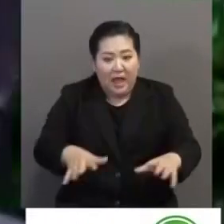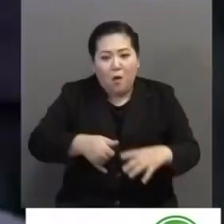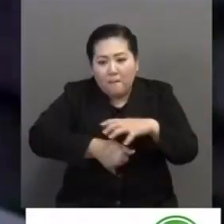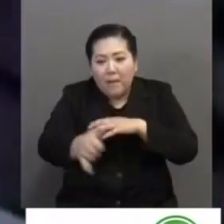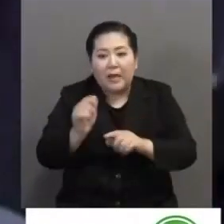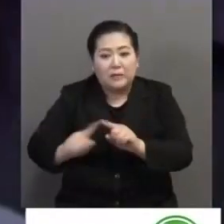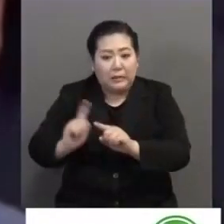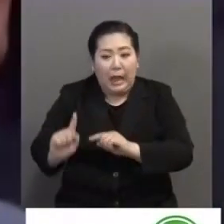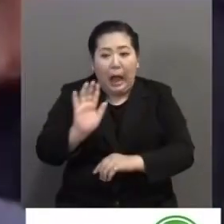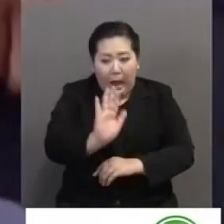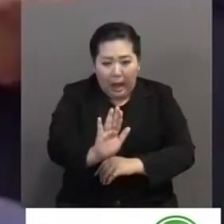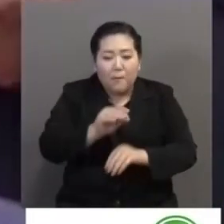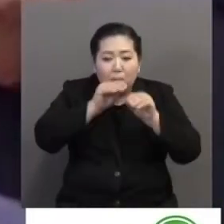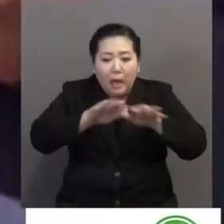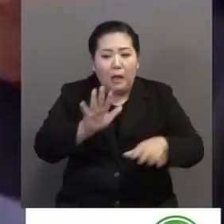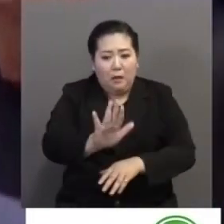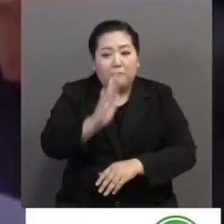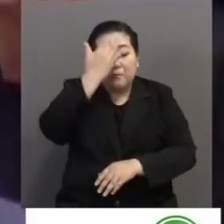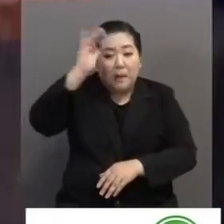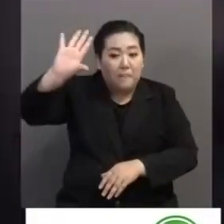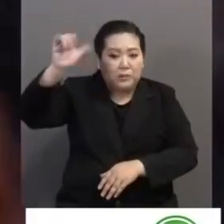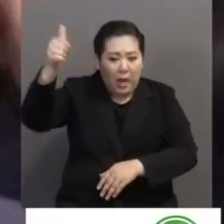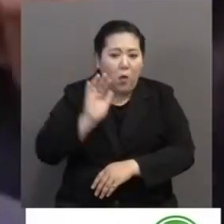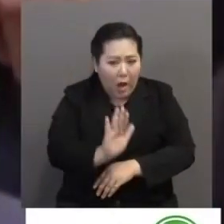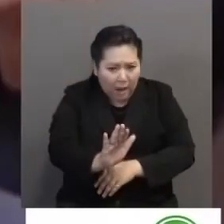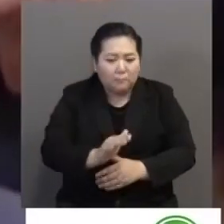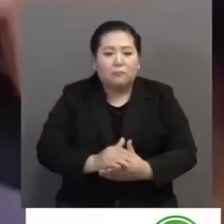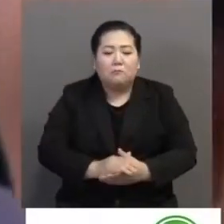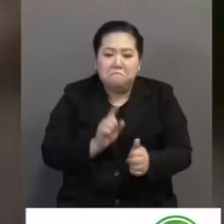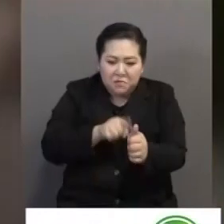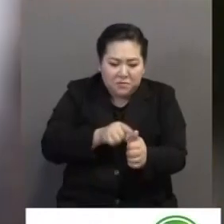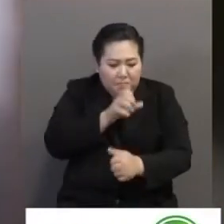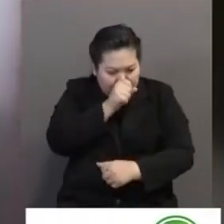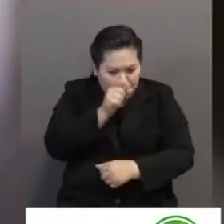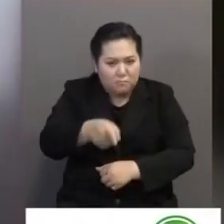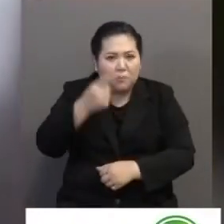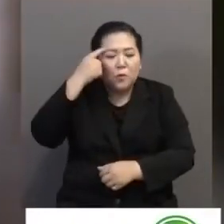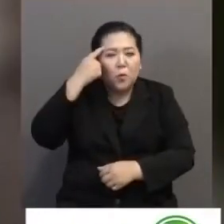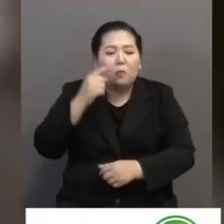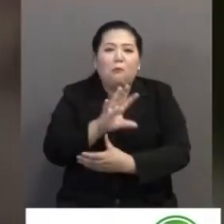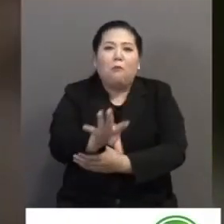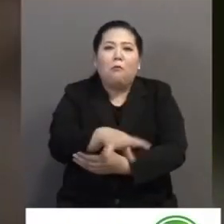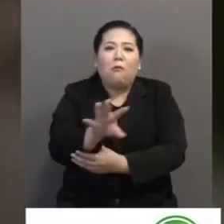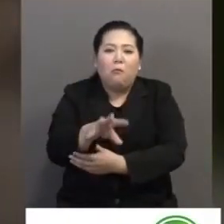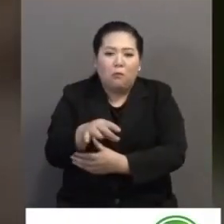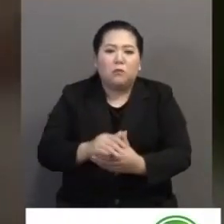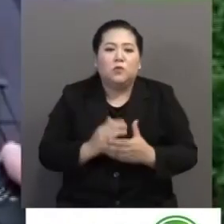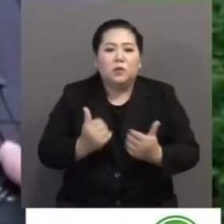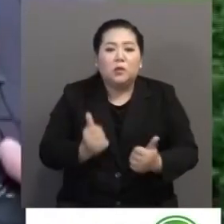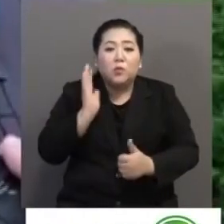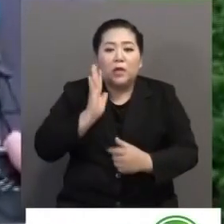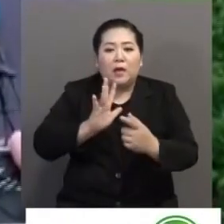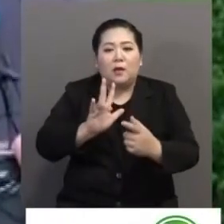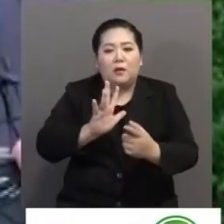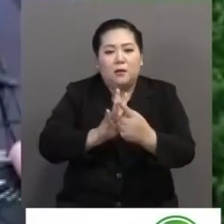ไปตามพระประสงค์ของพระเจ้าค่ะ ค่ะขณะที่ตัวของนายเล่าย่างคุณผู้ชมเมื่อวานนี้เข้าให้ปากคำกับตำรวจสภ.เขาค้อนะคะป